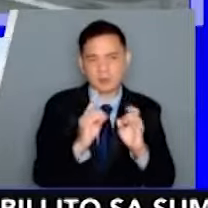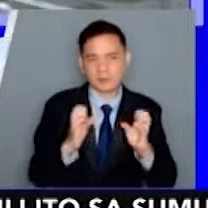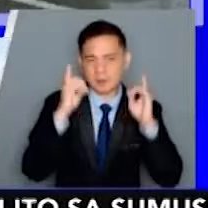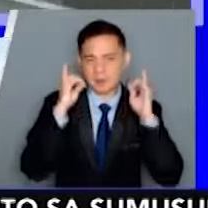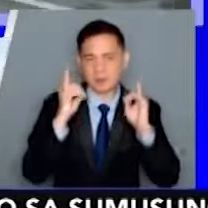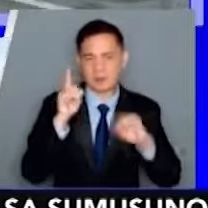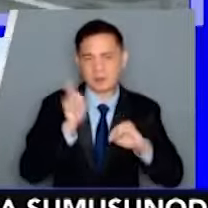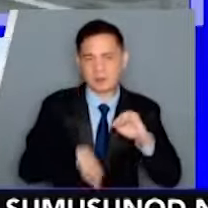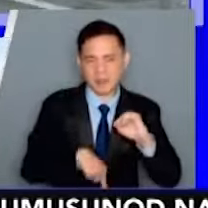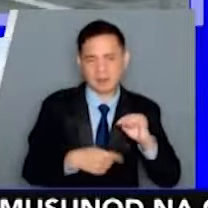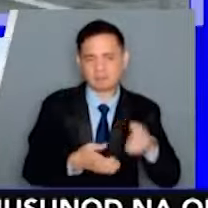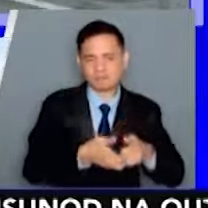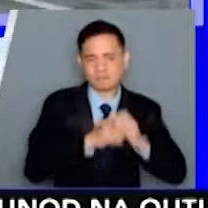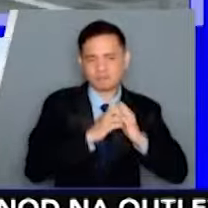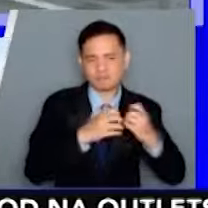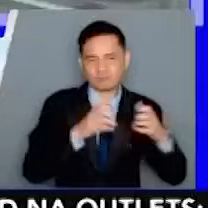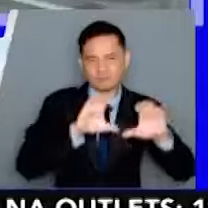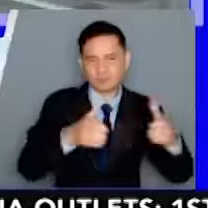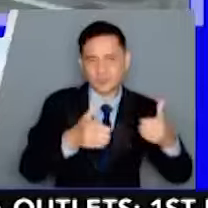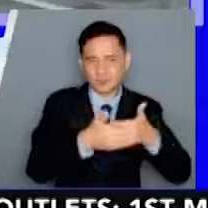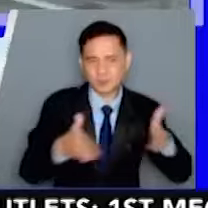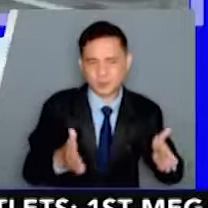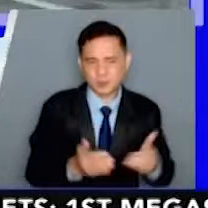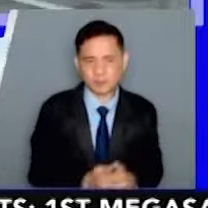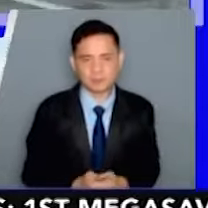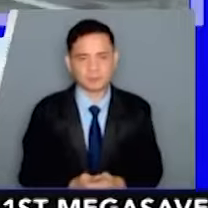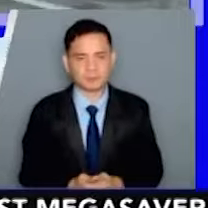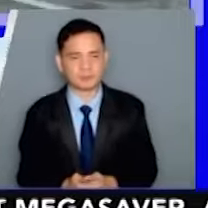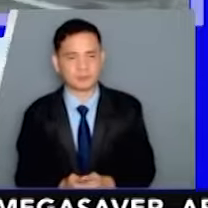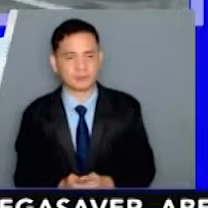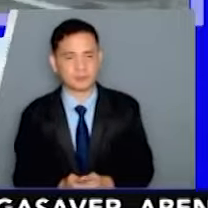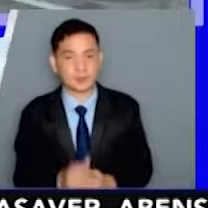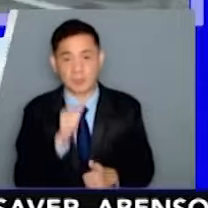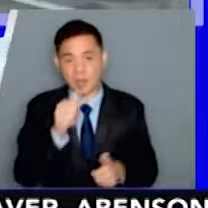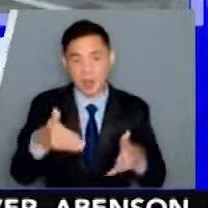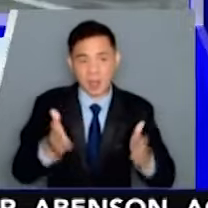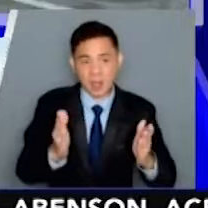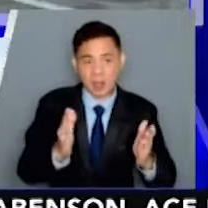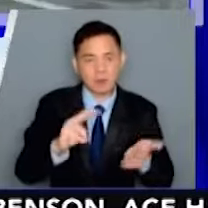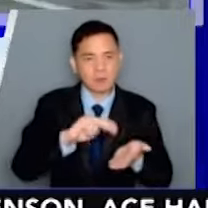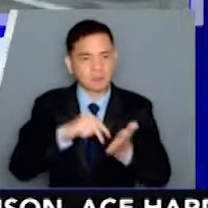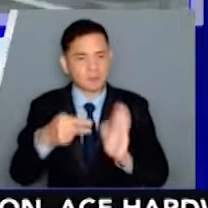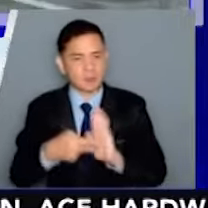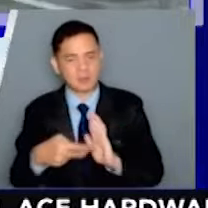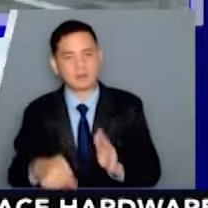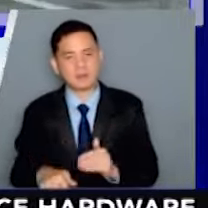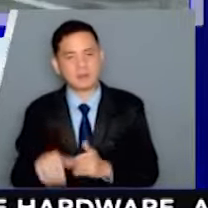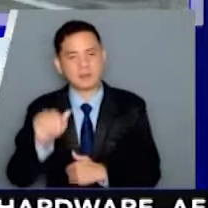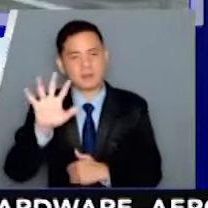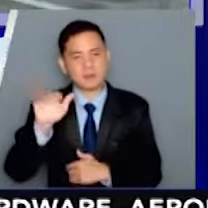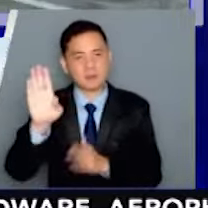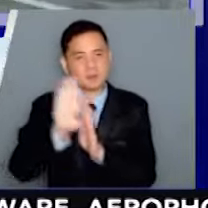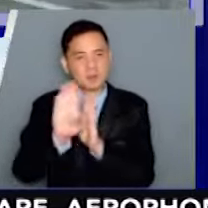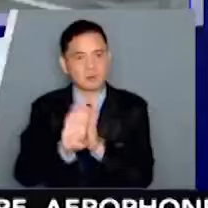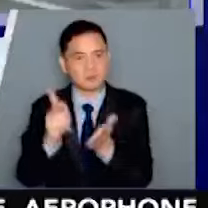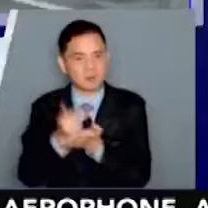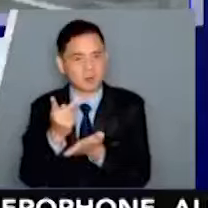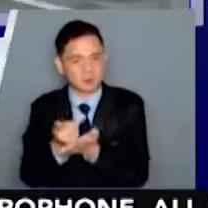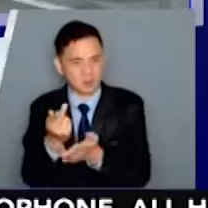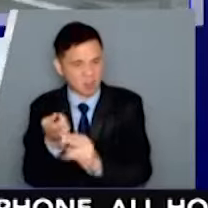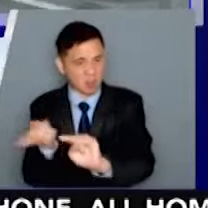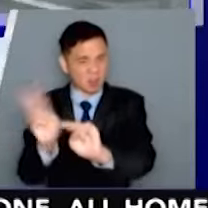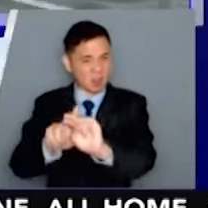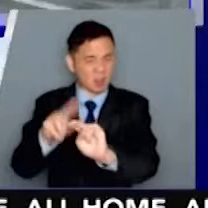ng classroom. Nang hindi raw siya pumayag, lumobo ang budget sa 15 billion pesos sa aprobadong National Budget o